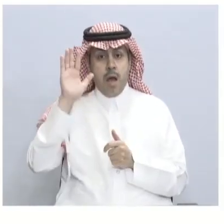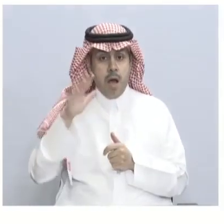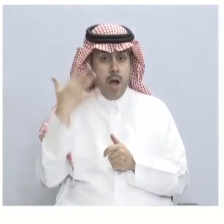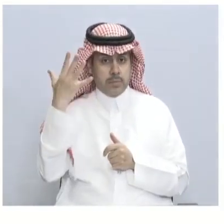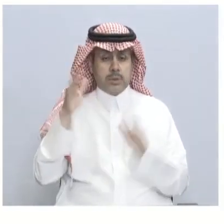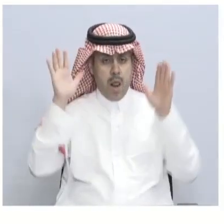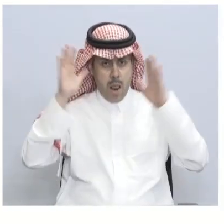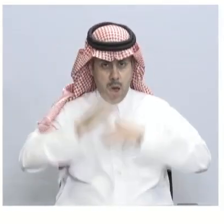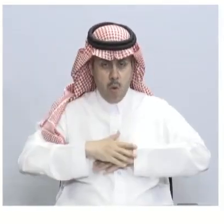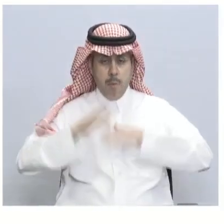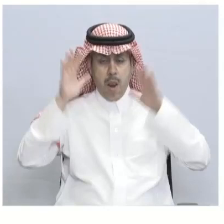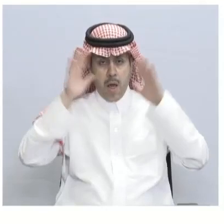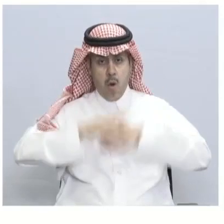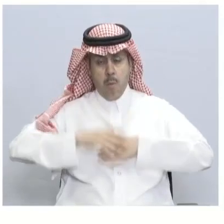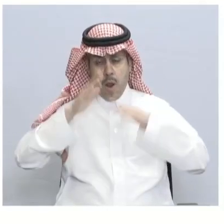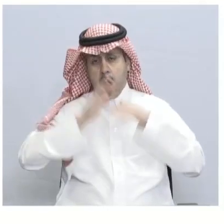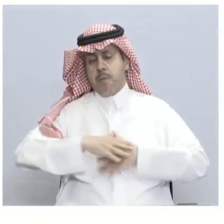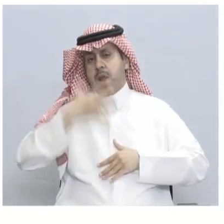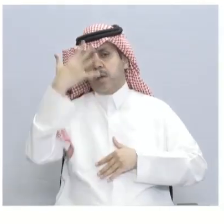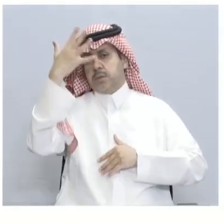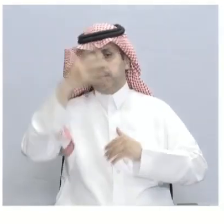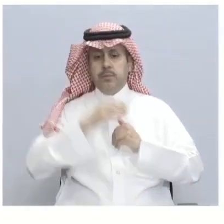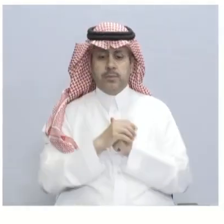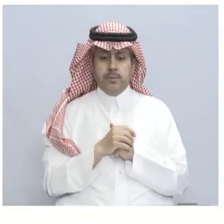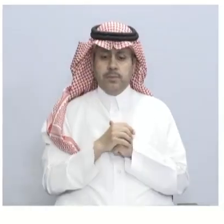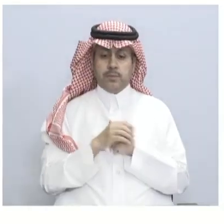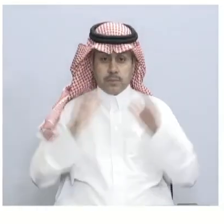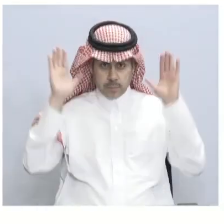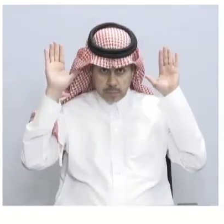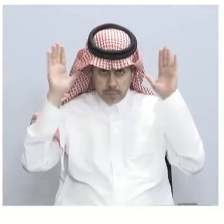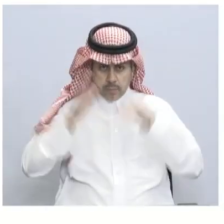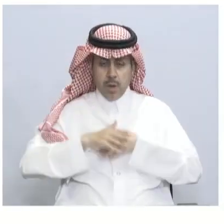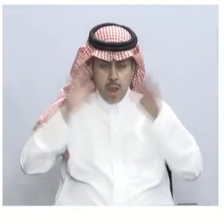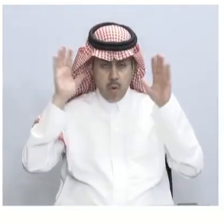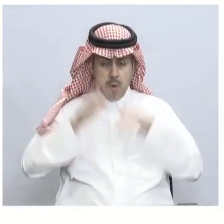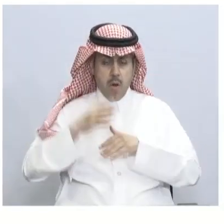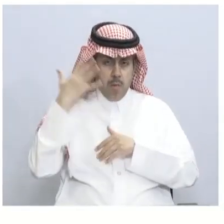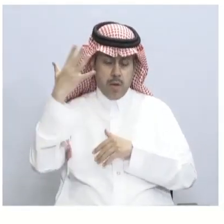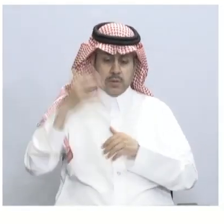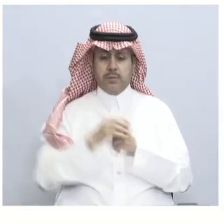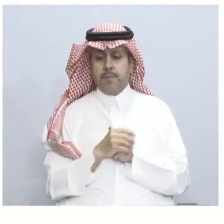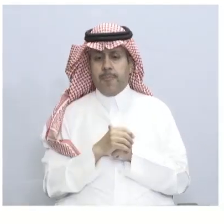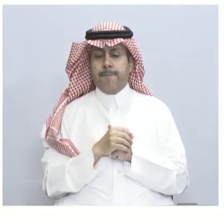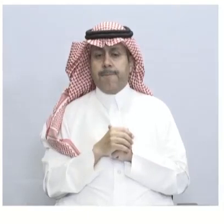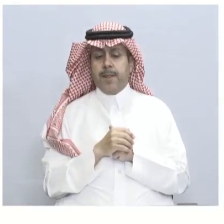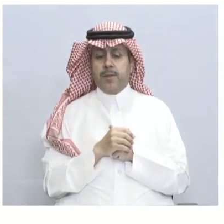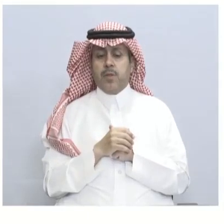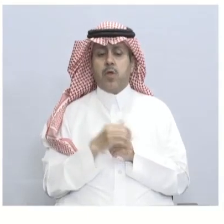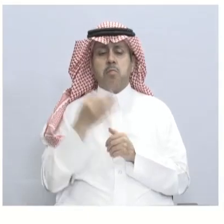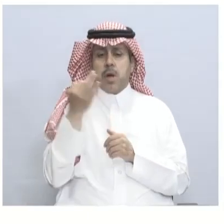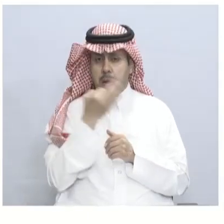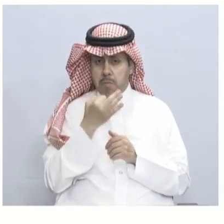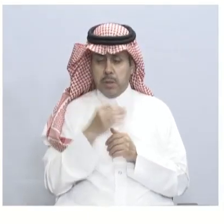تكبيرات سوى تكبيره القيام يرفع يديه مع كل تكبيره ثم يكمل بقيه الصلاه